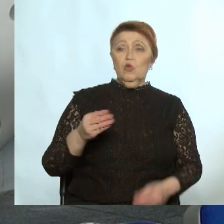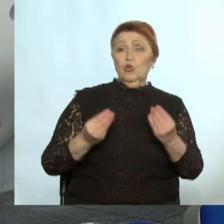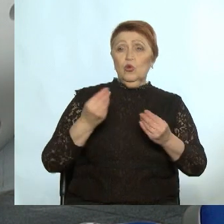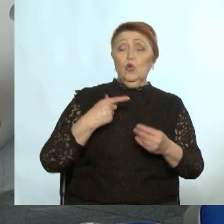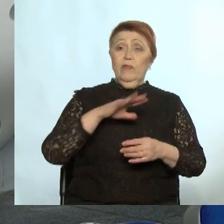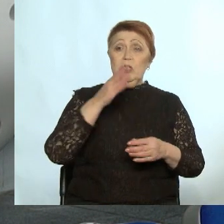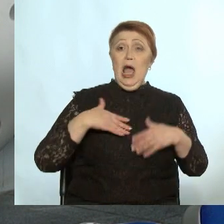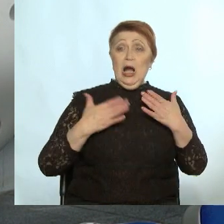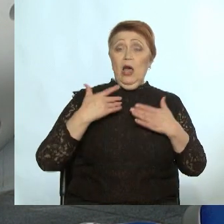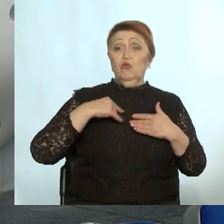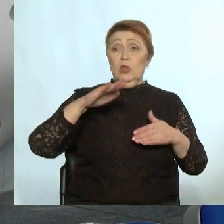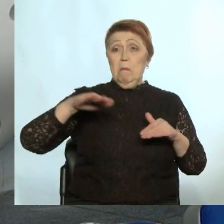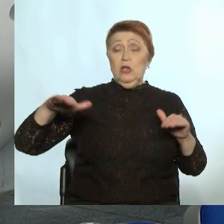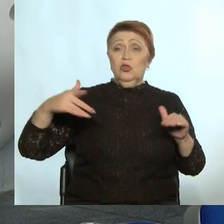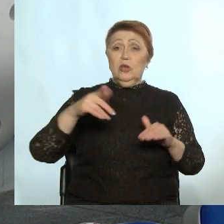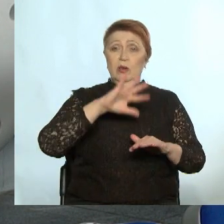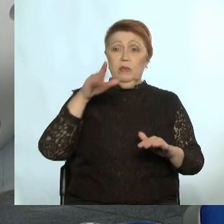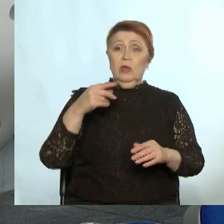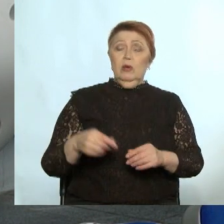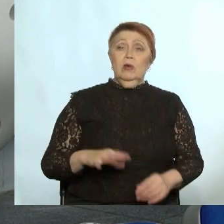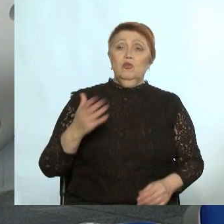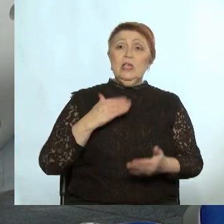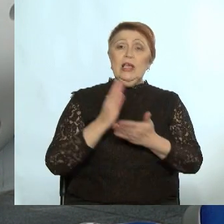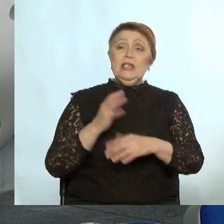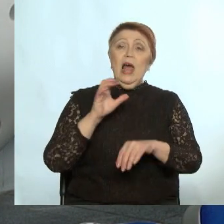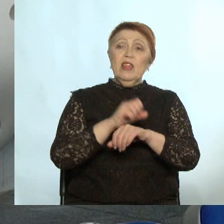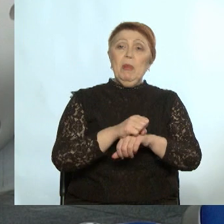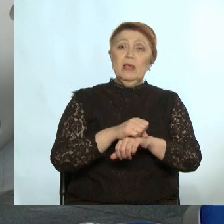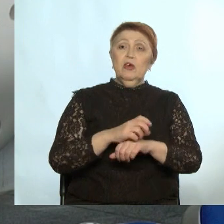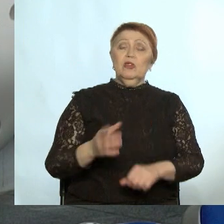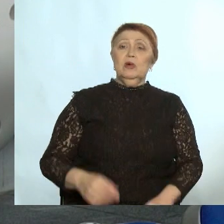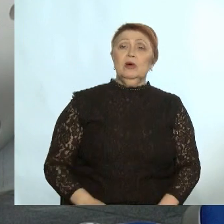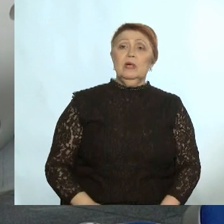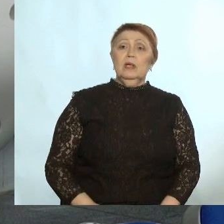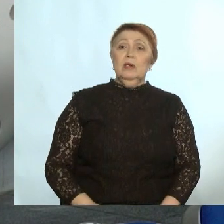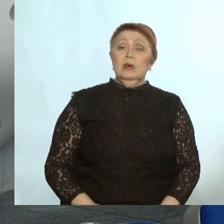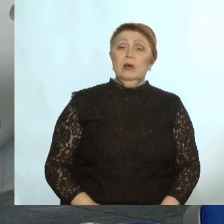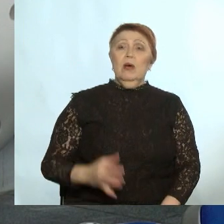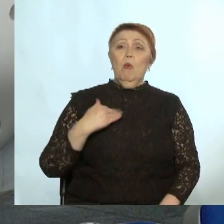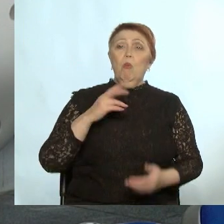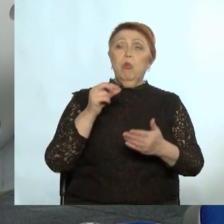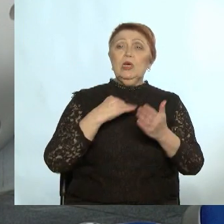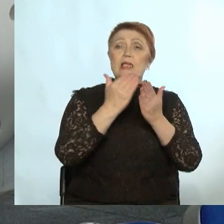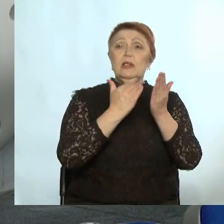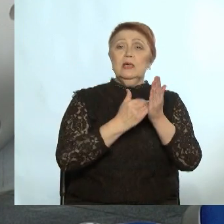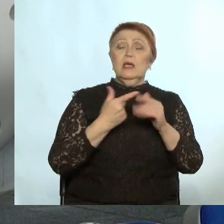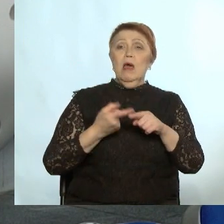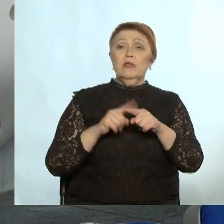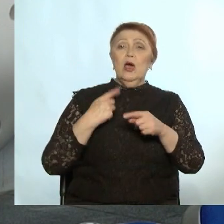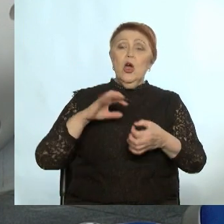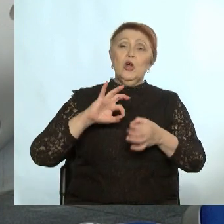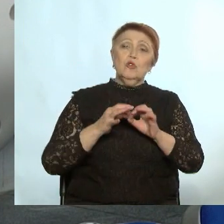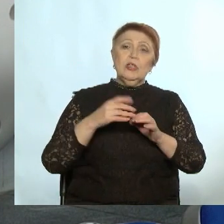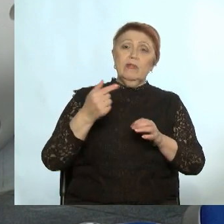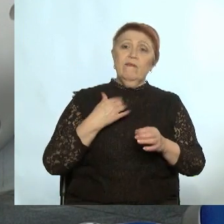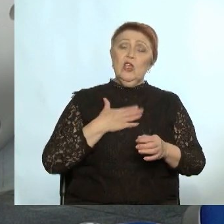Они, вот, посмотрите статистику, они да, нападающие есть, что Бабушкин, что Линник, но по статистике они самые результативные